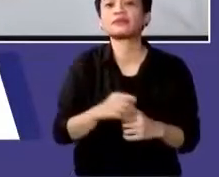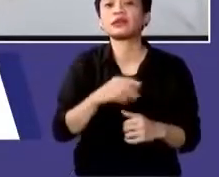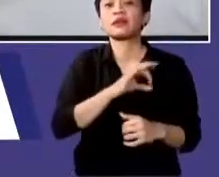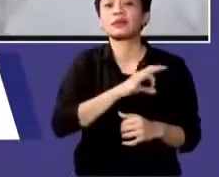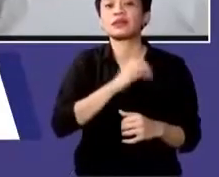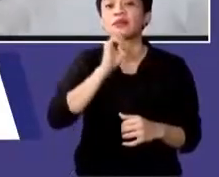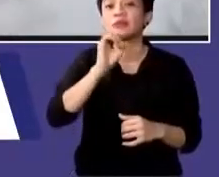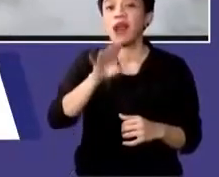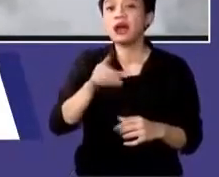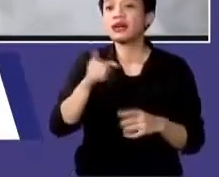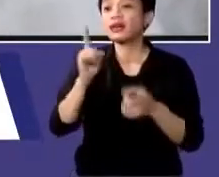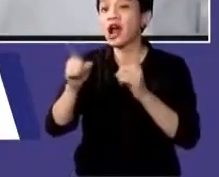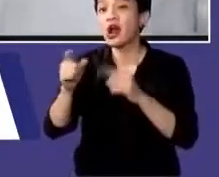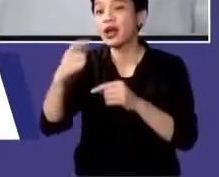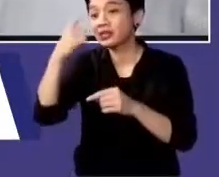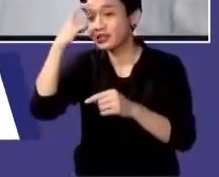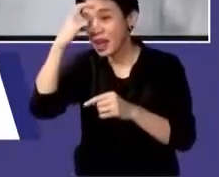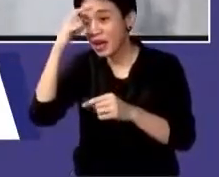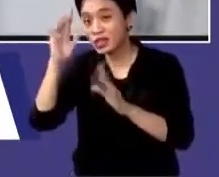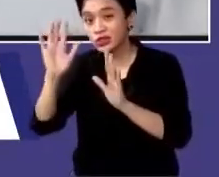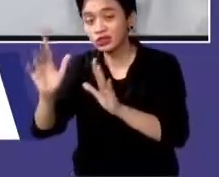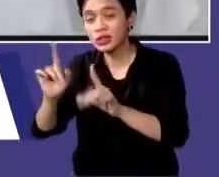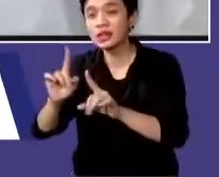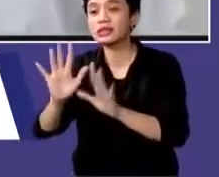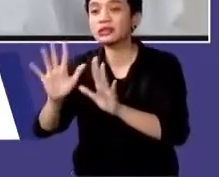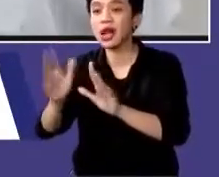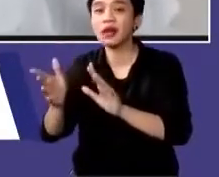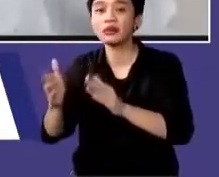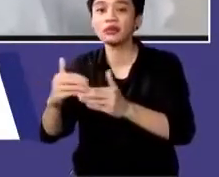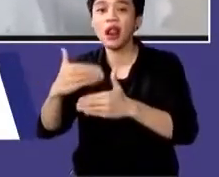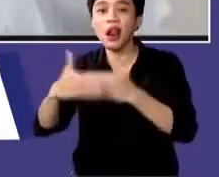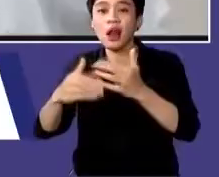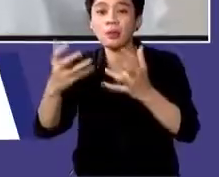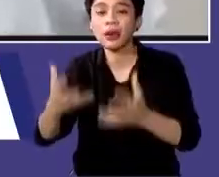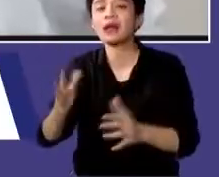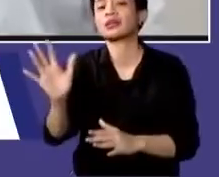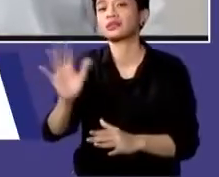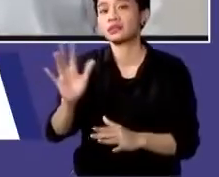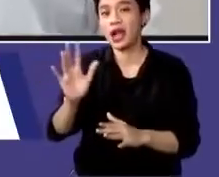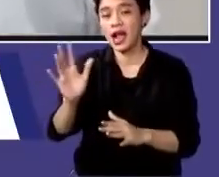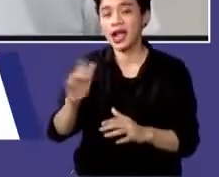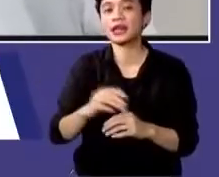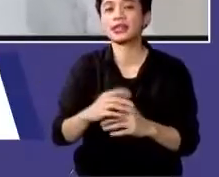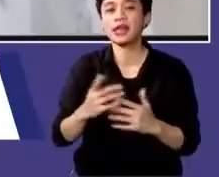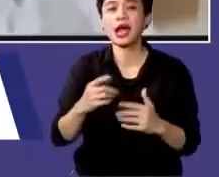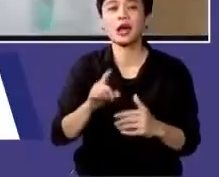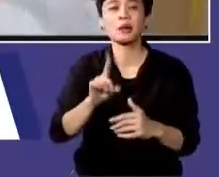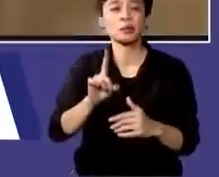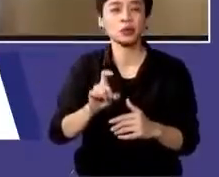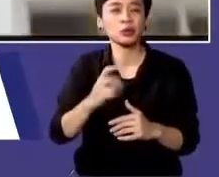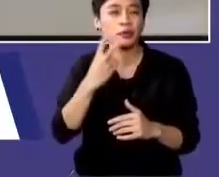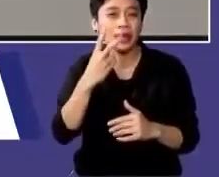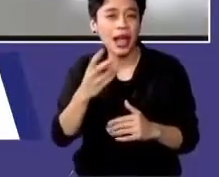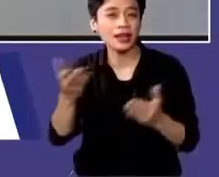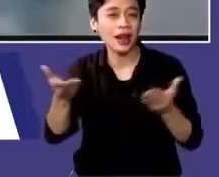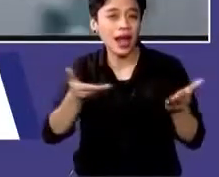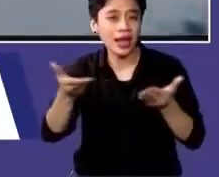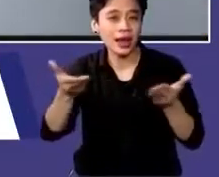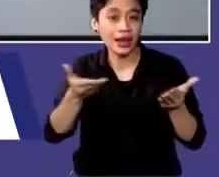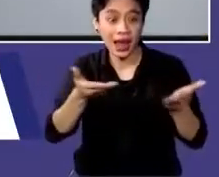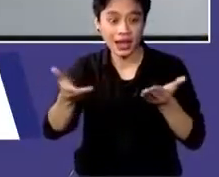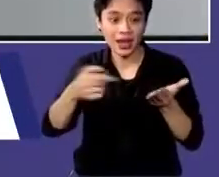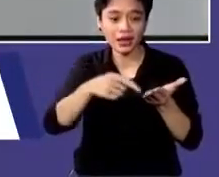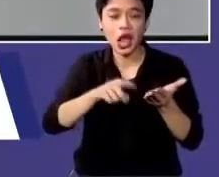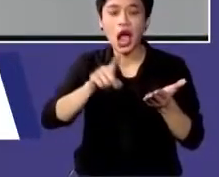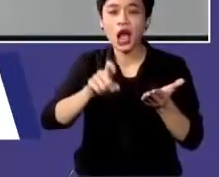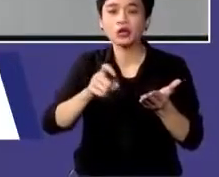menjadi lebih berat ini yang kita terus antisipasi dengan berbagai faktor e pertimbangan layanan yang tentunya Sesuai dengan standar yang